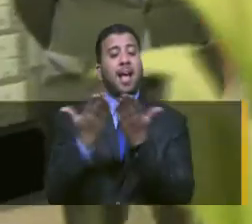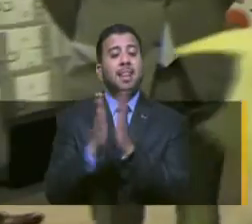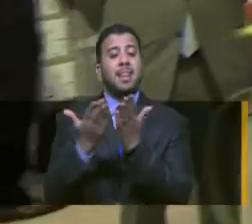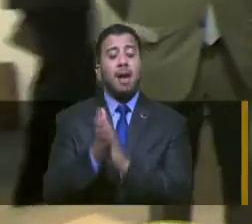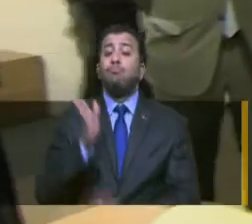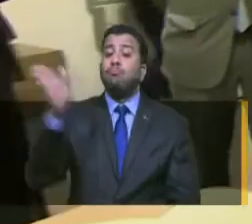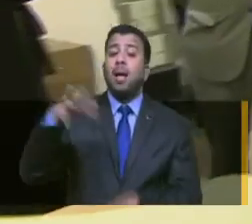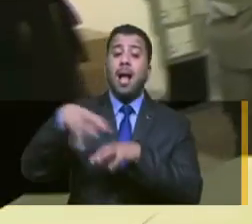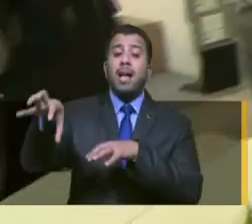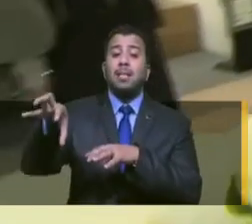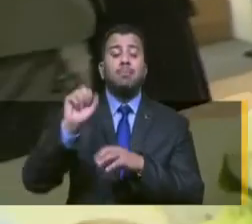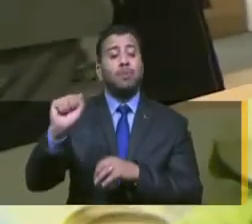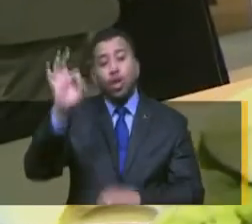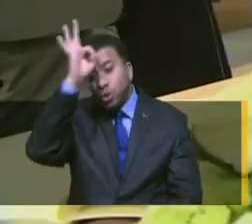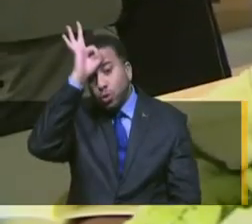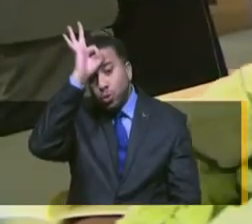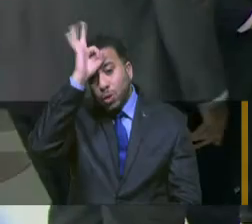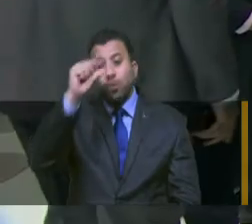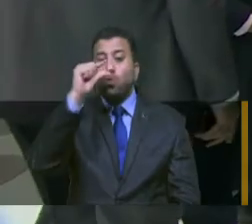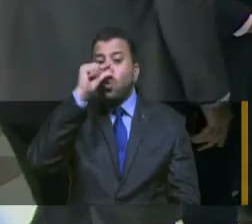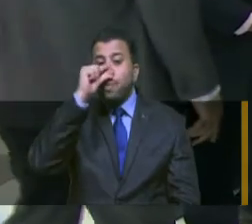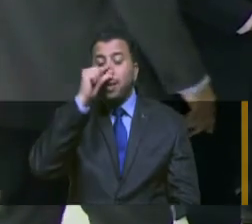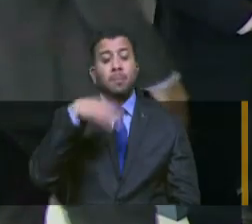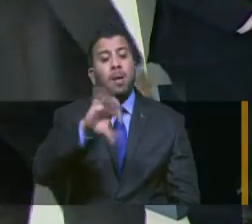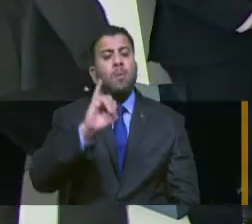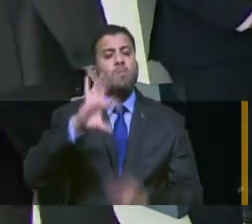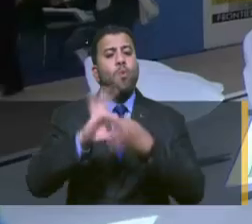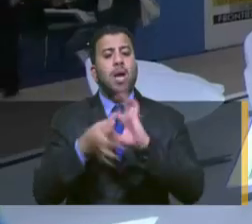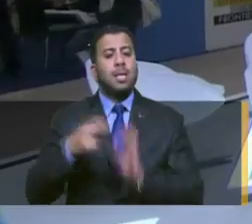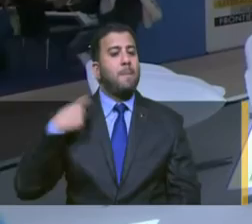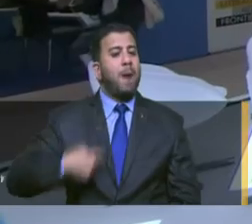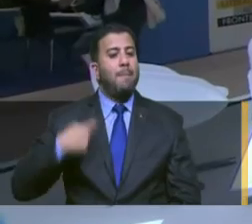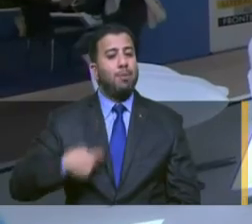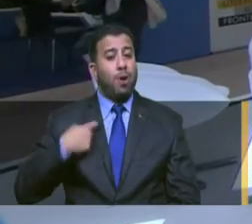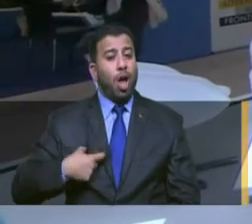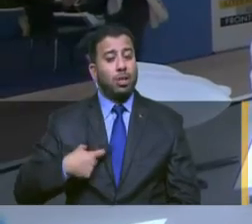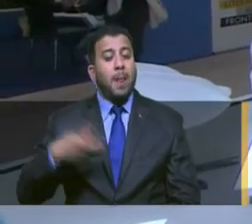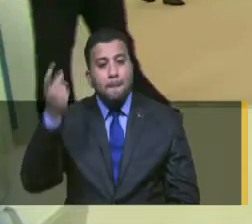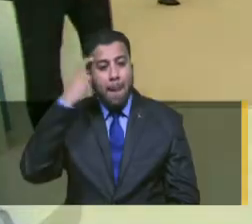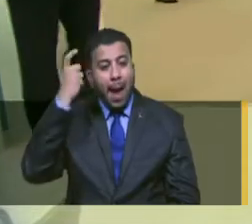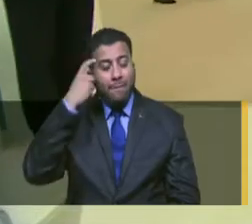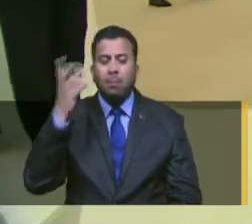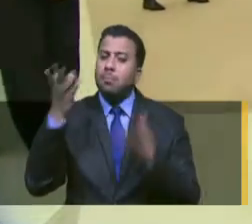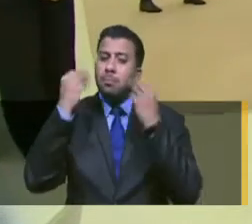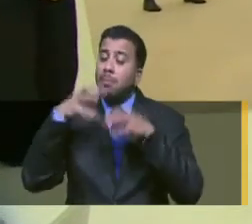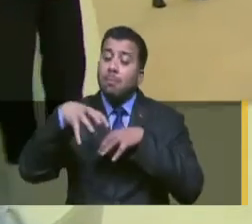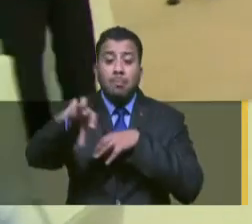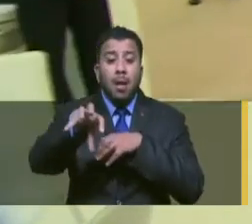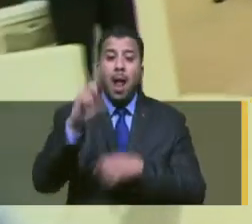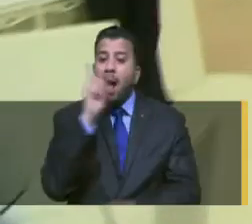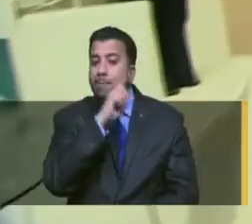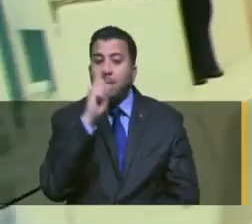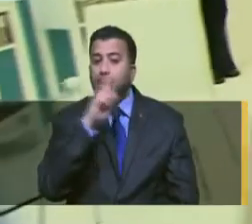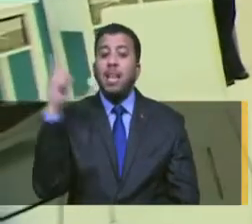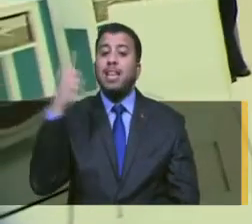وزار ركن أكاديمية شرطة دبي وجناح مؤسسة محمد بن راشد المكتوم للمعرفة وجناح معرض أبوظبي